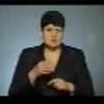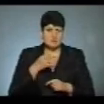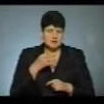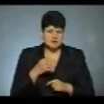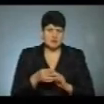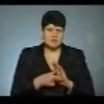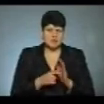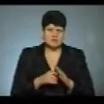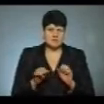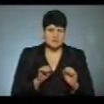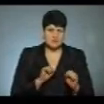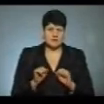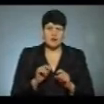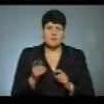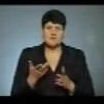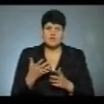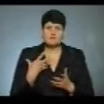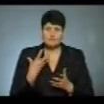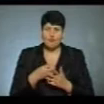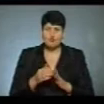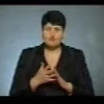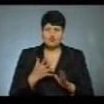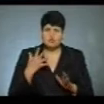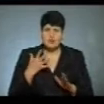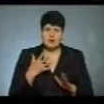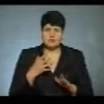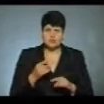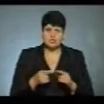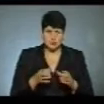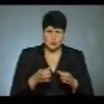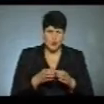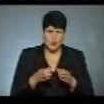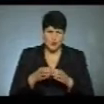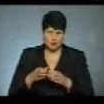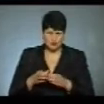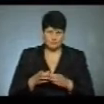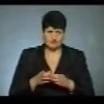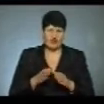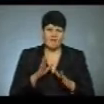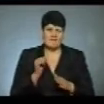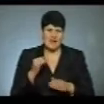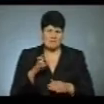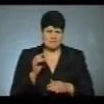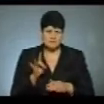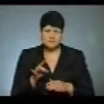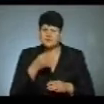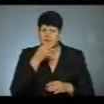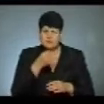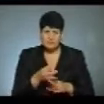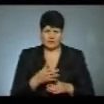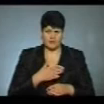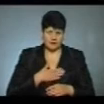класних керівників, які ті в свою чергу через групу батьківських класів повідомили